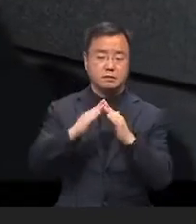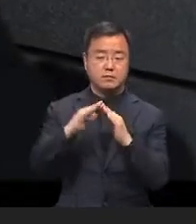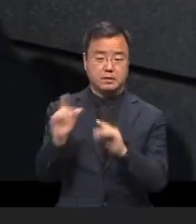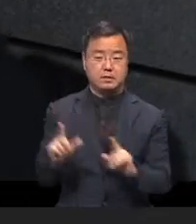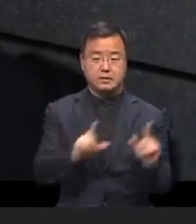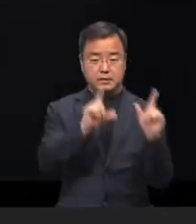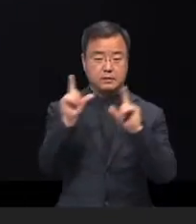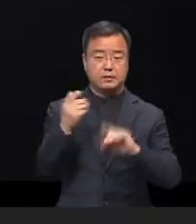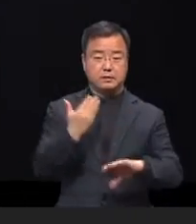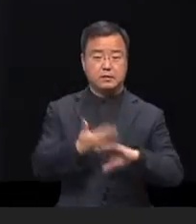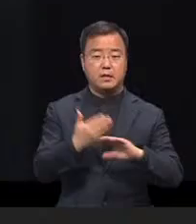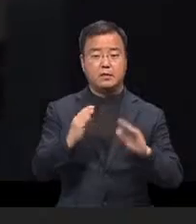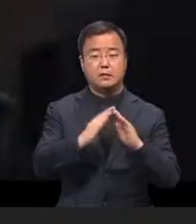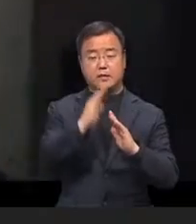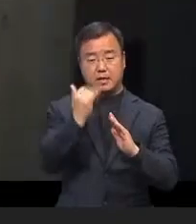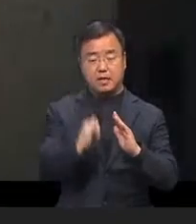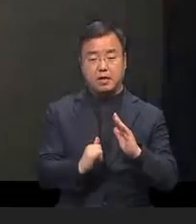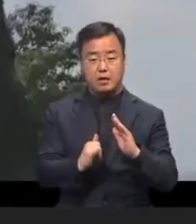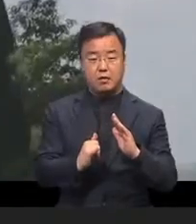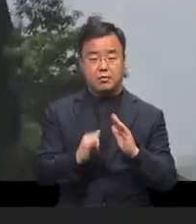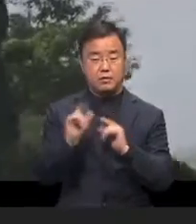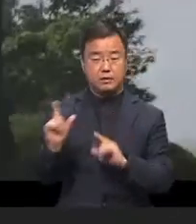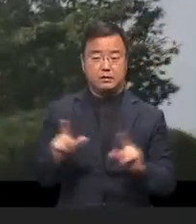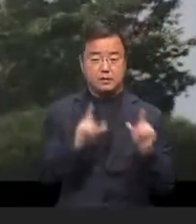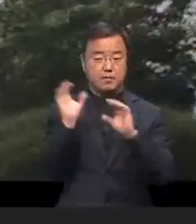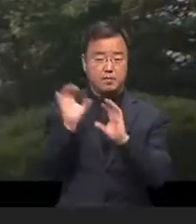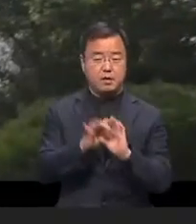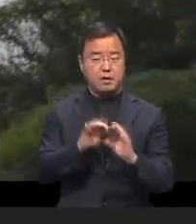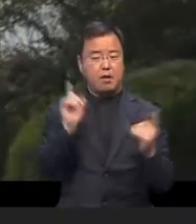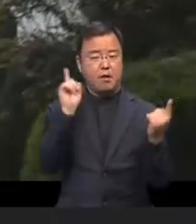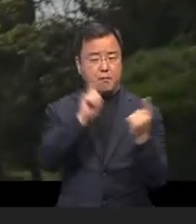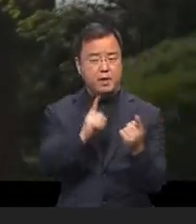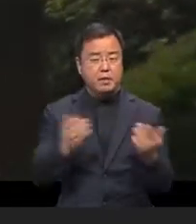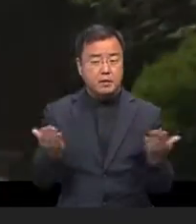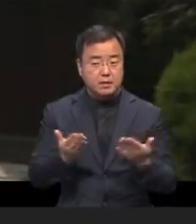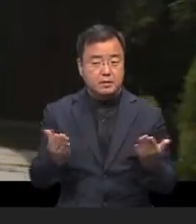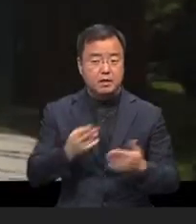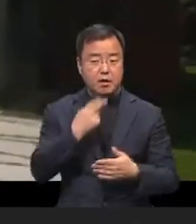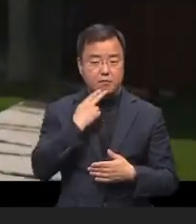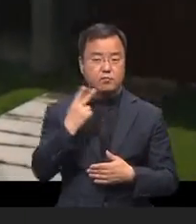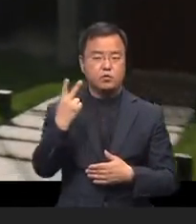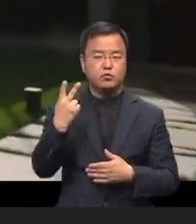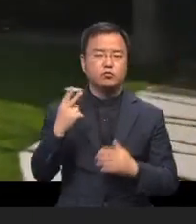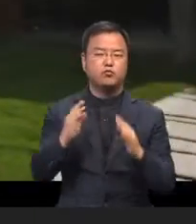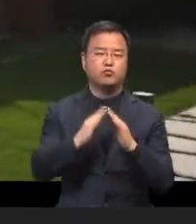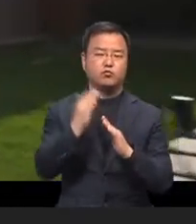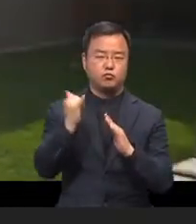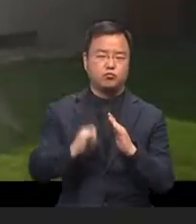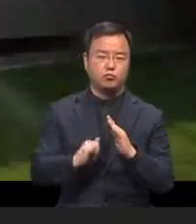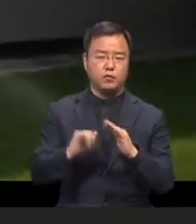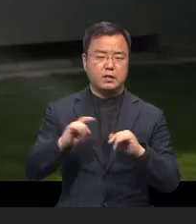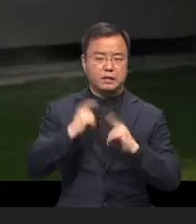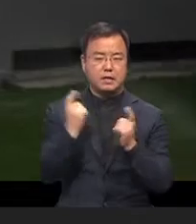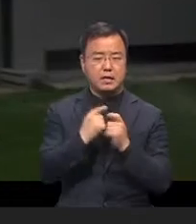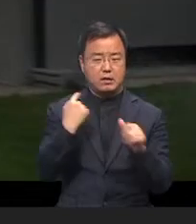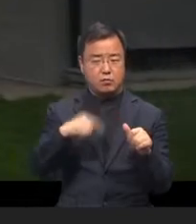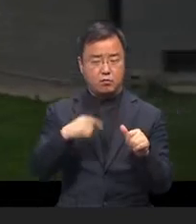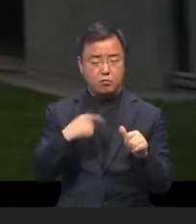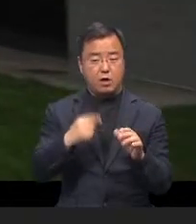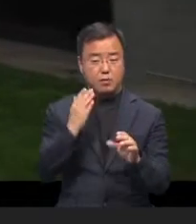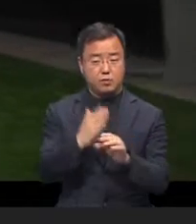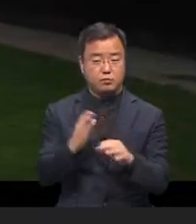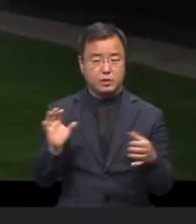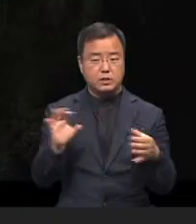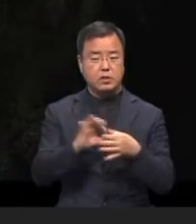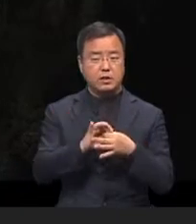가족 영화는 살면서 마주칠 일이 거의 없는 두 가족이 과외를 계기로 엮이면서 시작됩니다